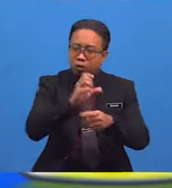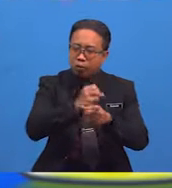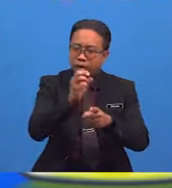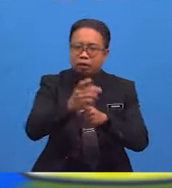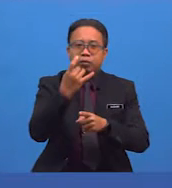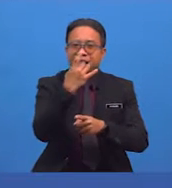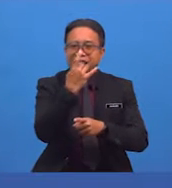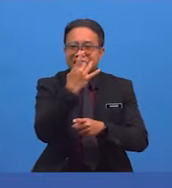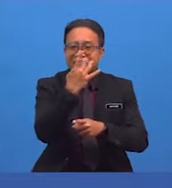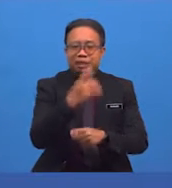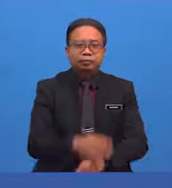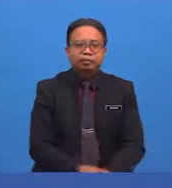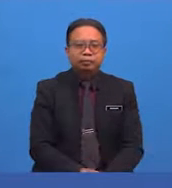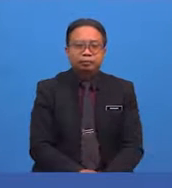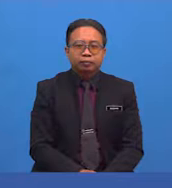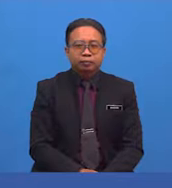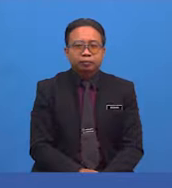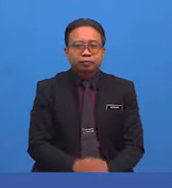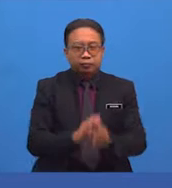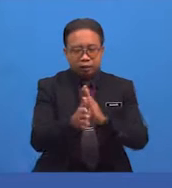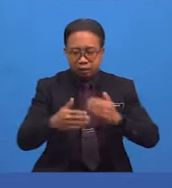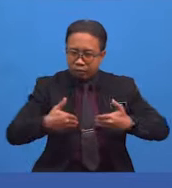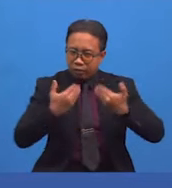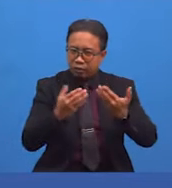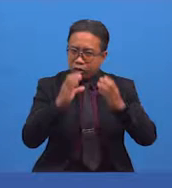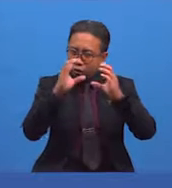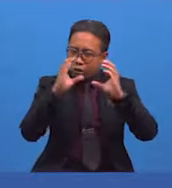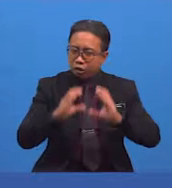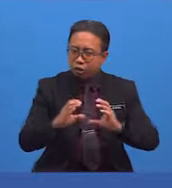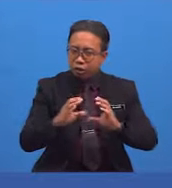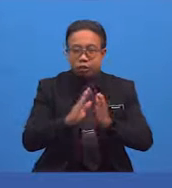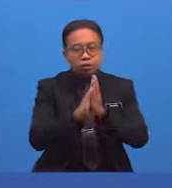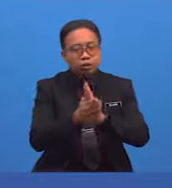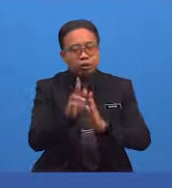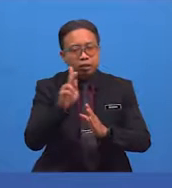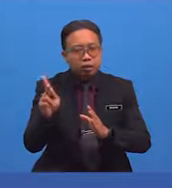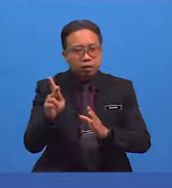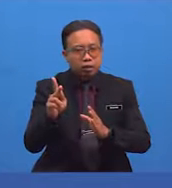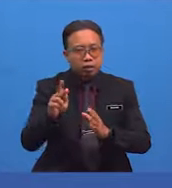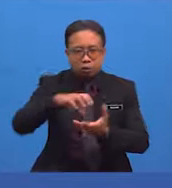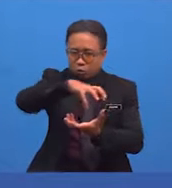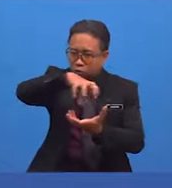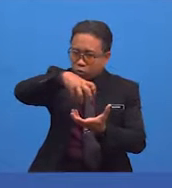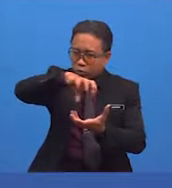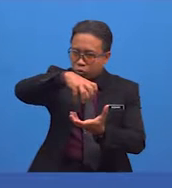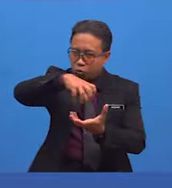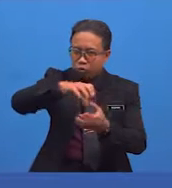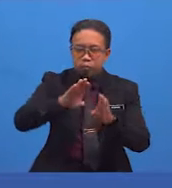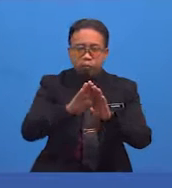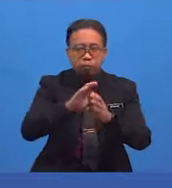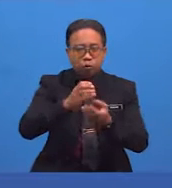kaca? Jadi, bagaimanakah caranya kita dapat menjadikan penutup botol jam ini